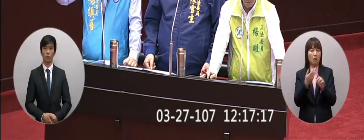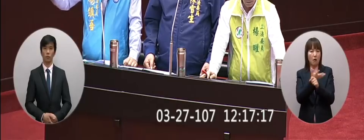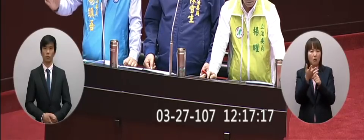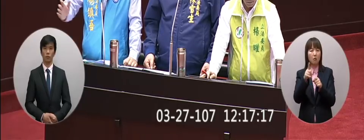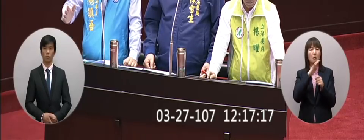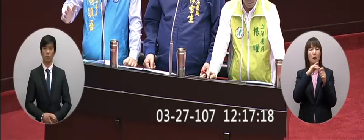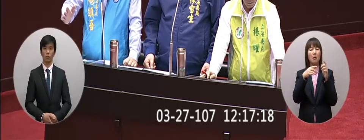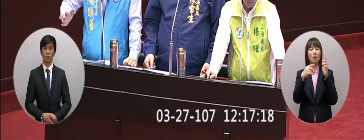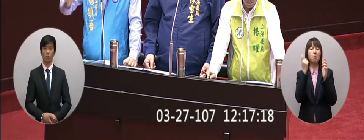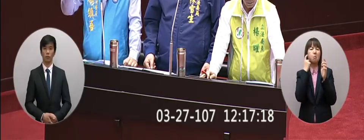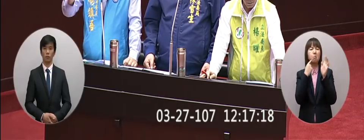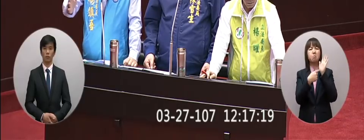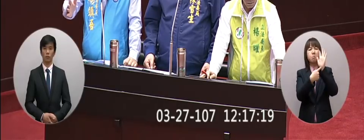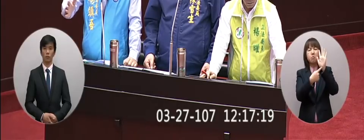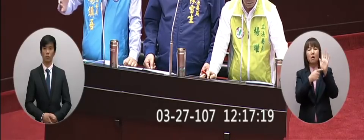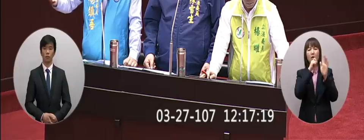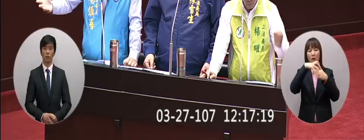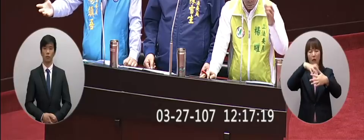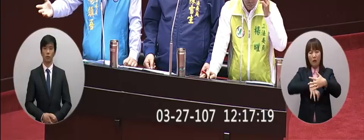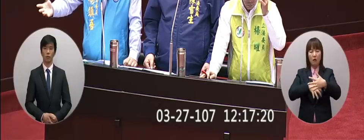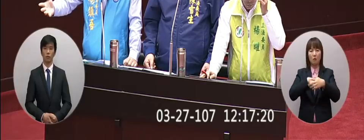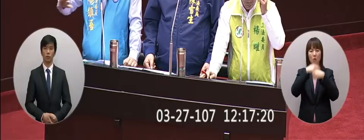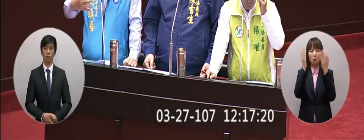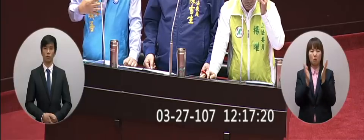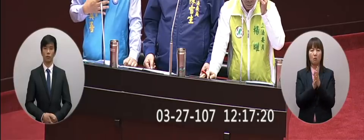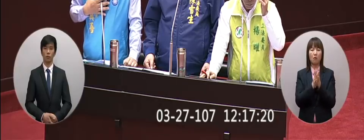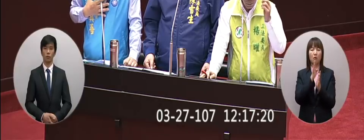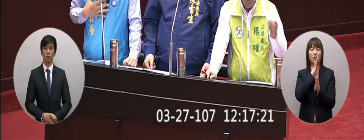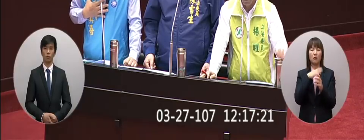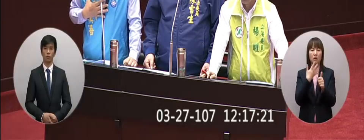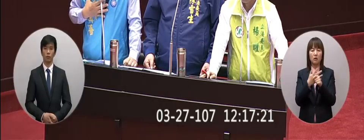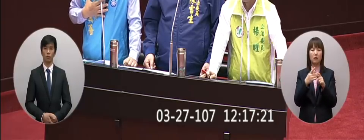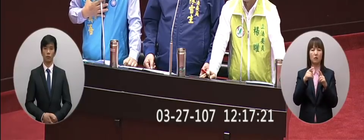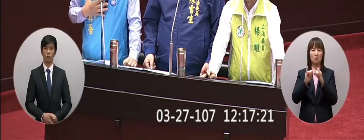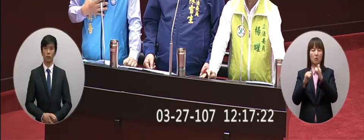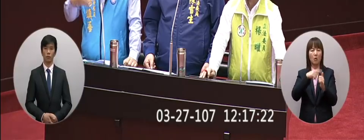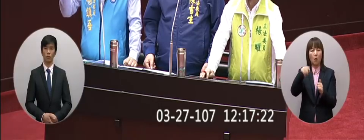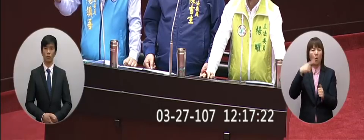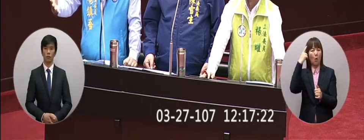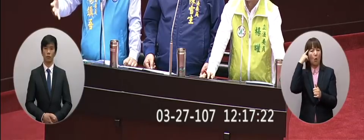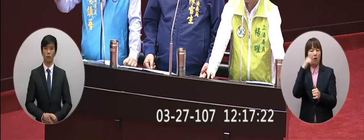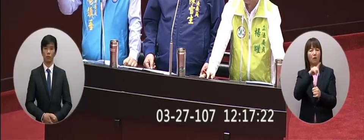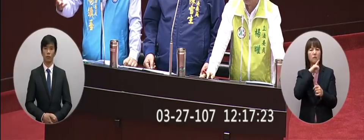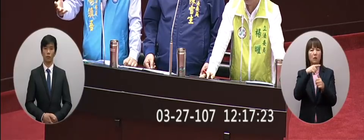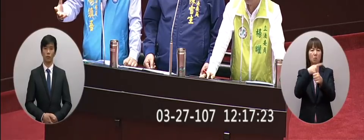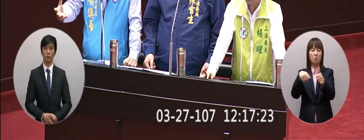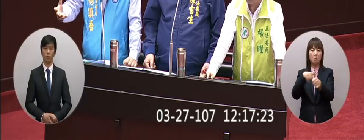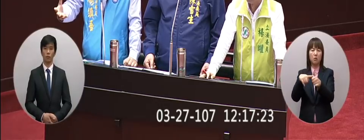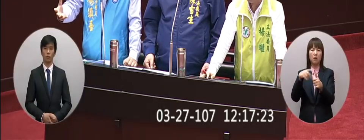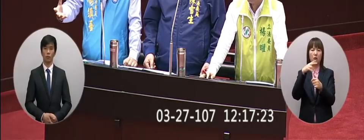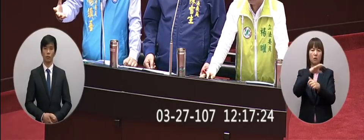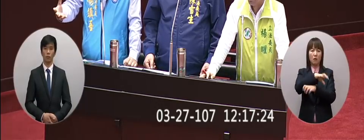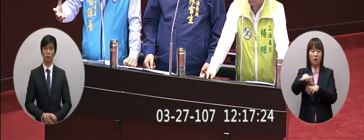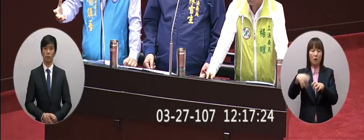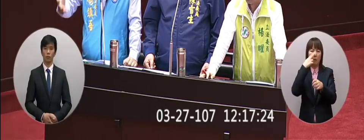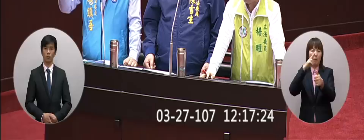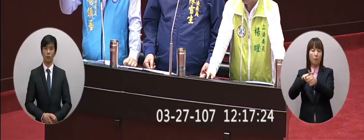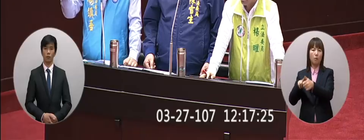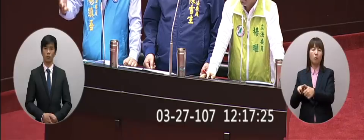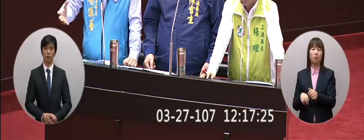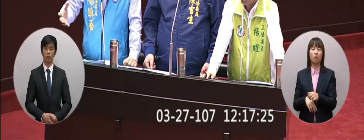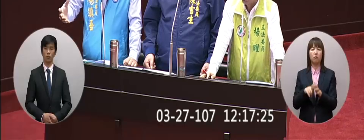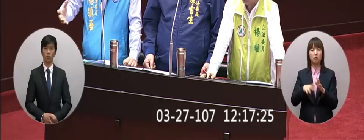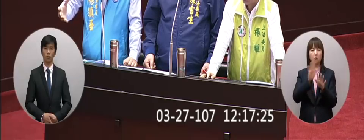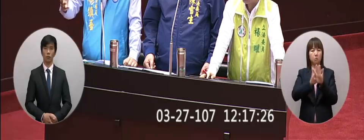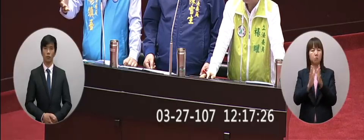挂一个招牌在那边，但是骨子里做了很多事情，却让在地的乡亲觉得你是伤害在地的环境，